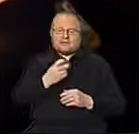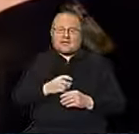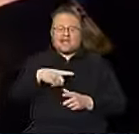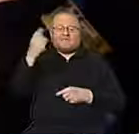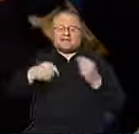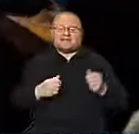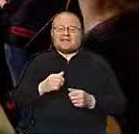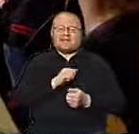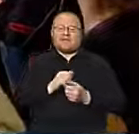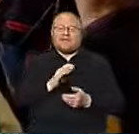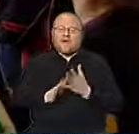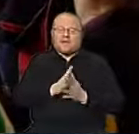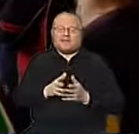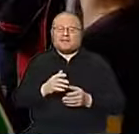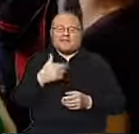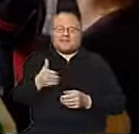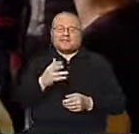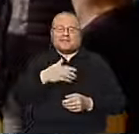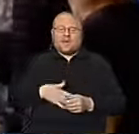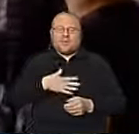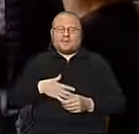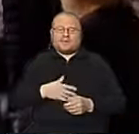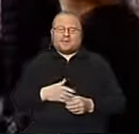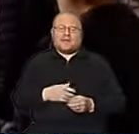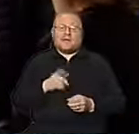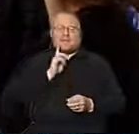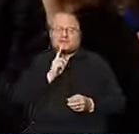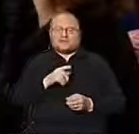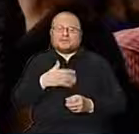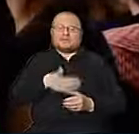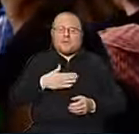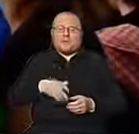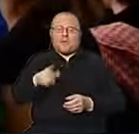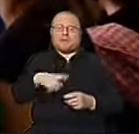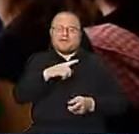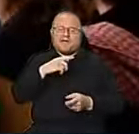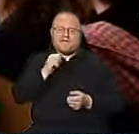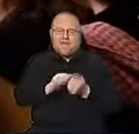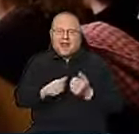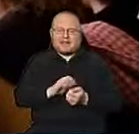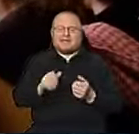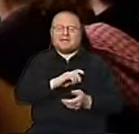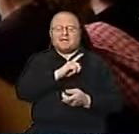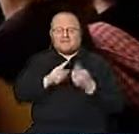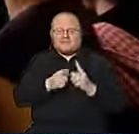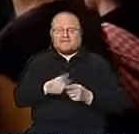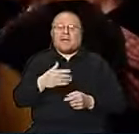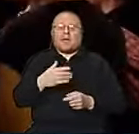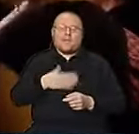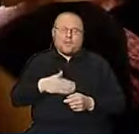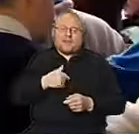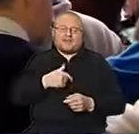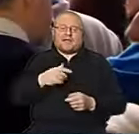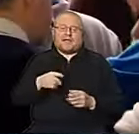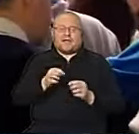nie da się nie lubić. Mężczyźni zazwyczaj podobają się im tam właśnie te walki, te gwiezdne miecze i tak dalej. Mi na przykład podoba się ten wątek miłosny